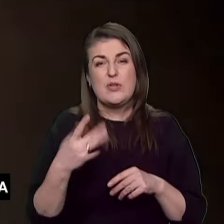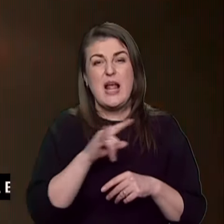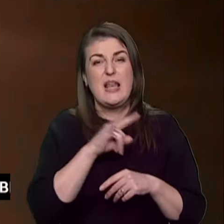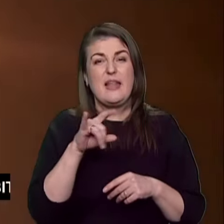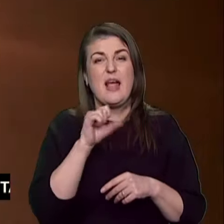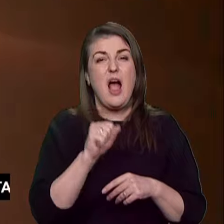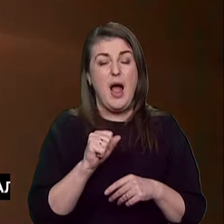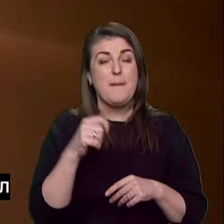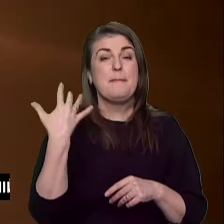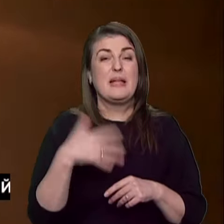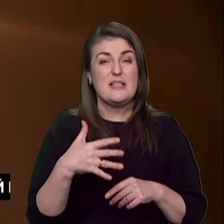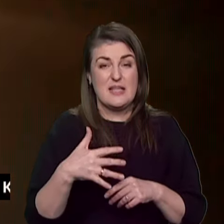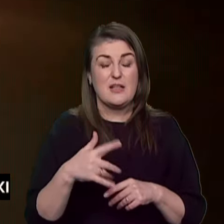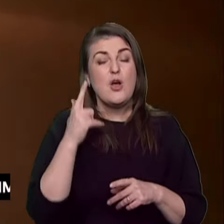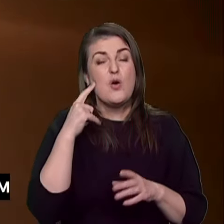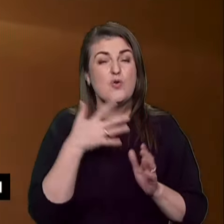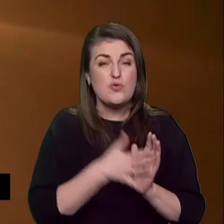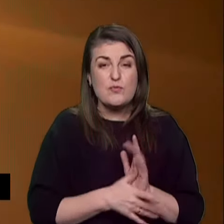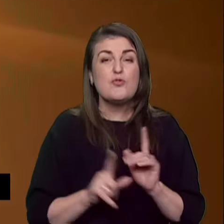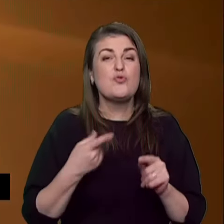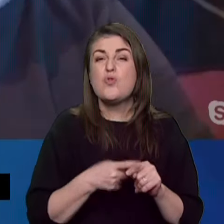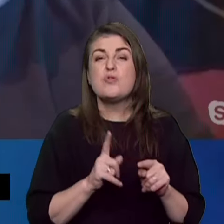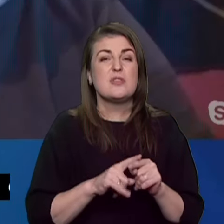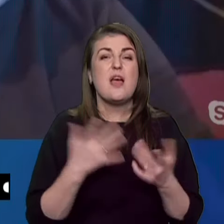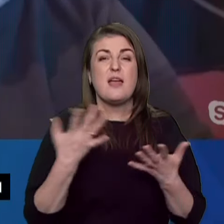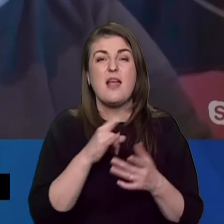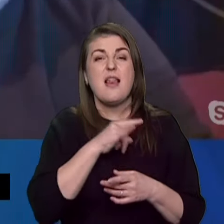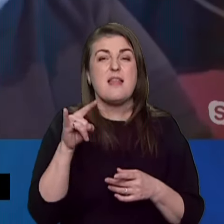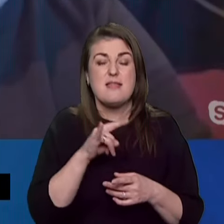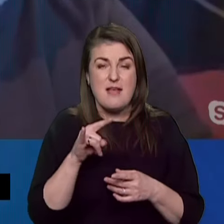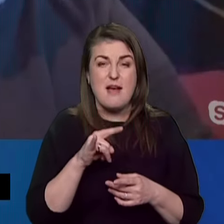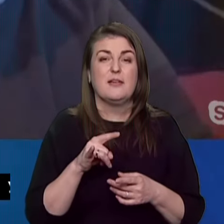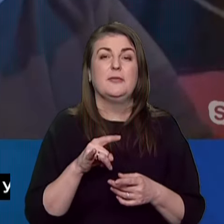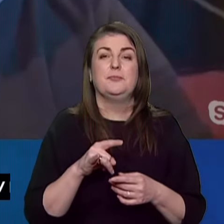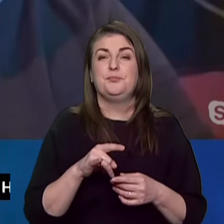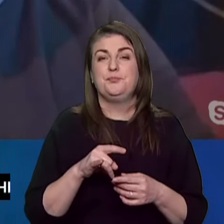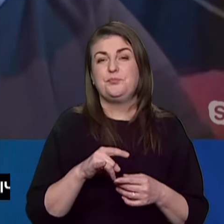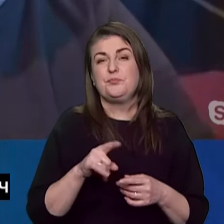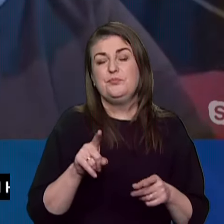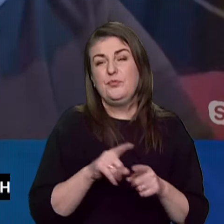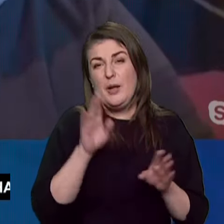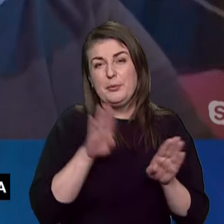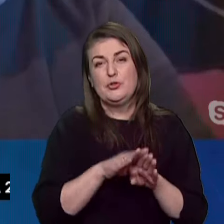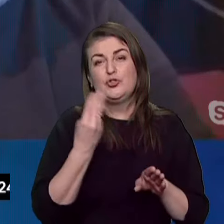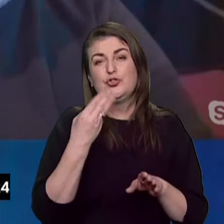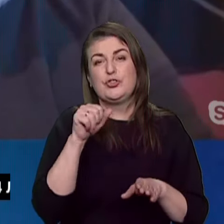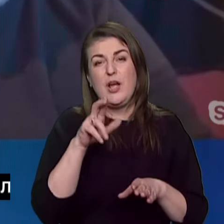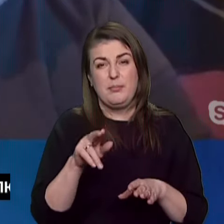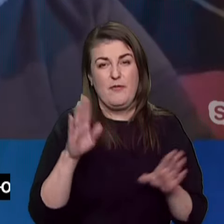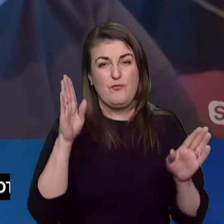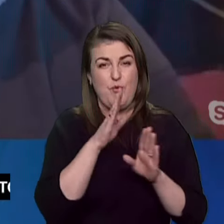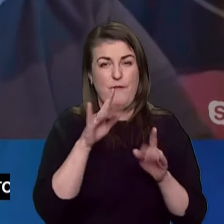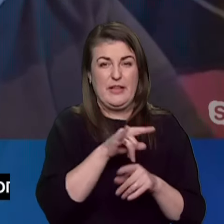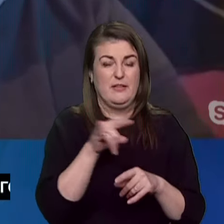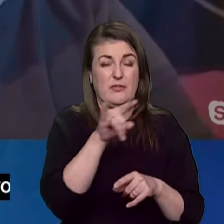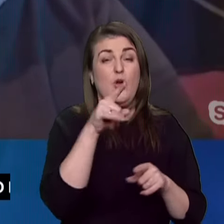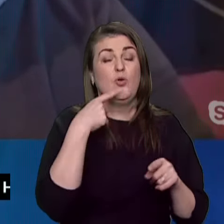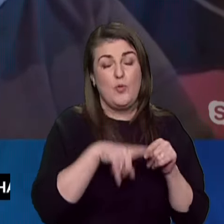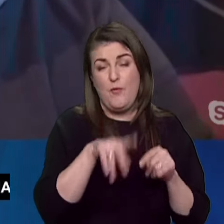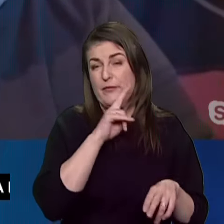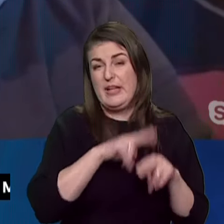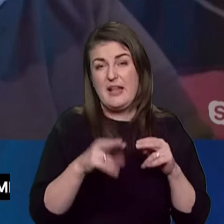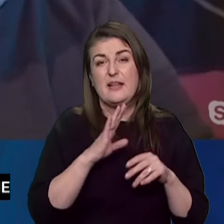літака А-50, розуміємо, що це за літак, такий собі штаб летючий в повітрі, тому втрати для ворога